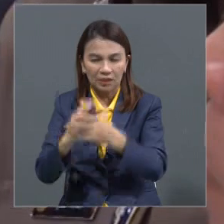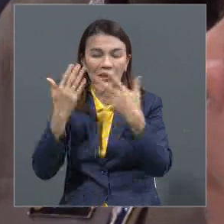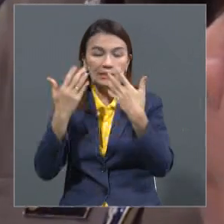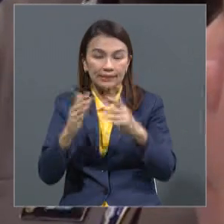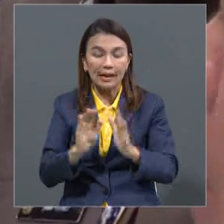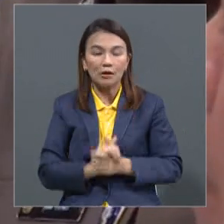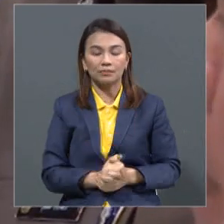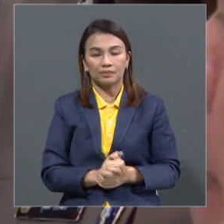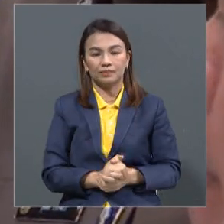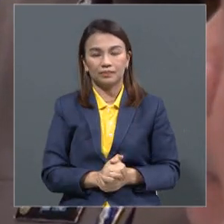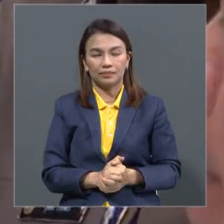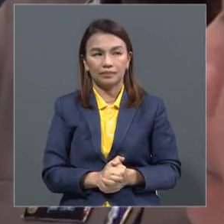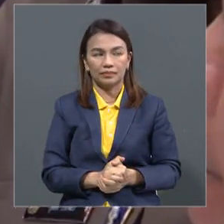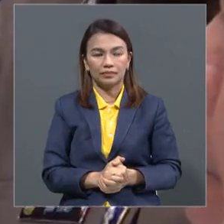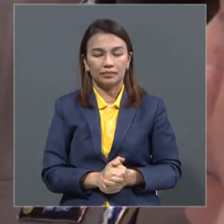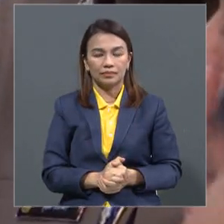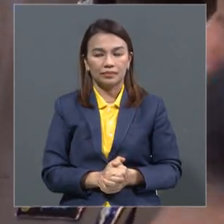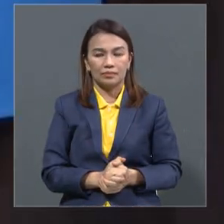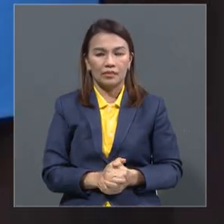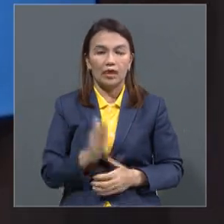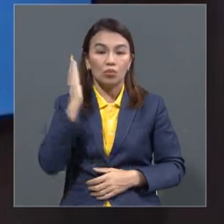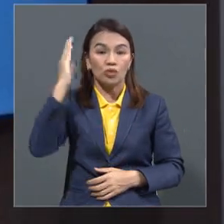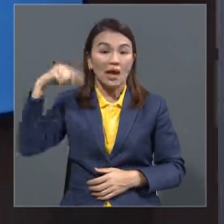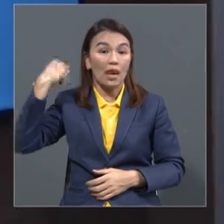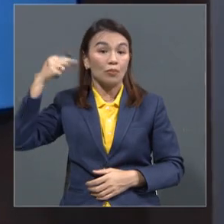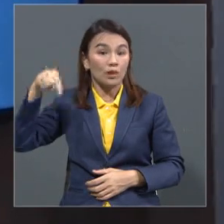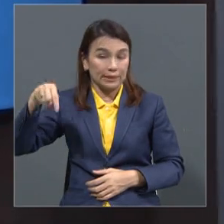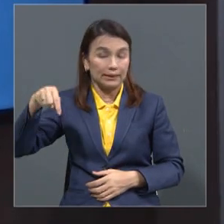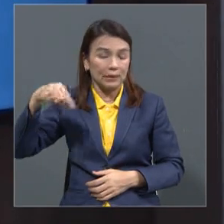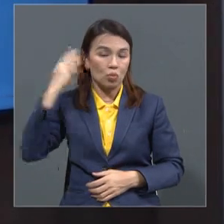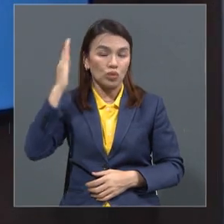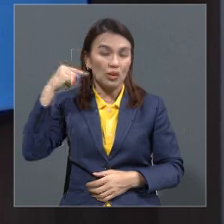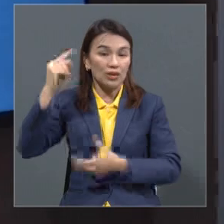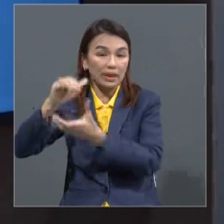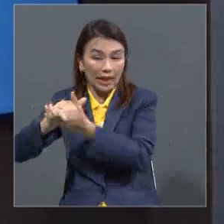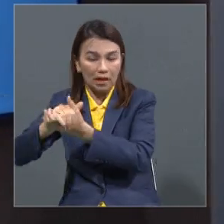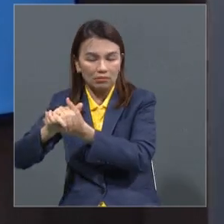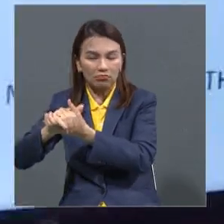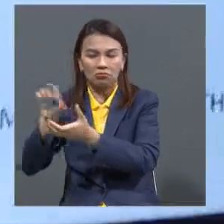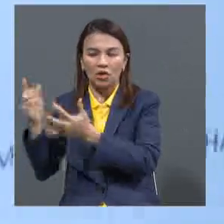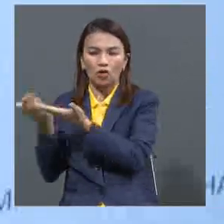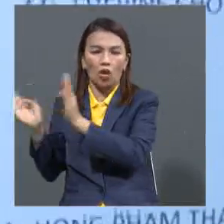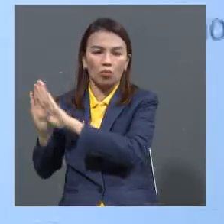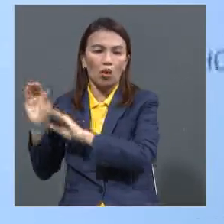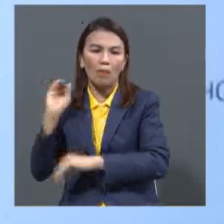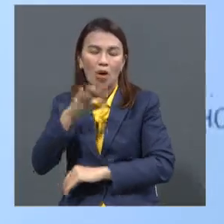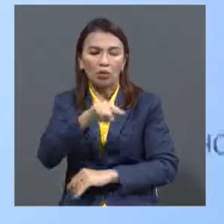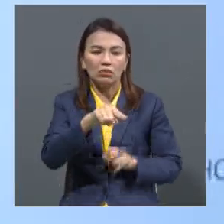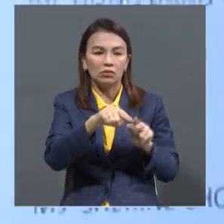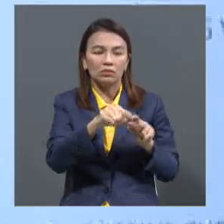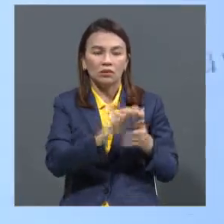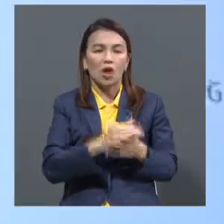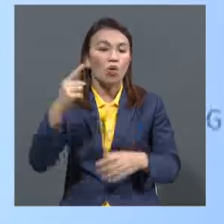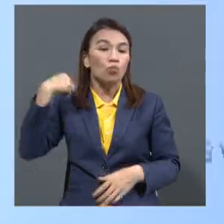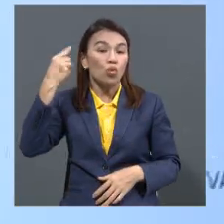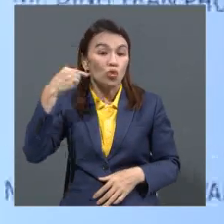ใน 2ใน 6เนี่ยเป็นสามีภรรยากันนะครับญาติของเขาเนี่ยบอกว่าผู้ตายเนี่ยถูกหญิงหมายเลข 5กับหมาย